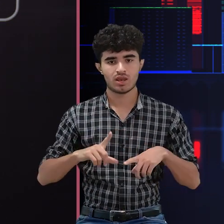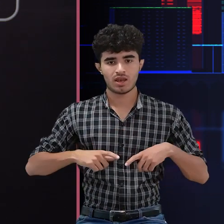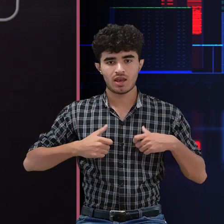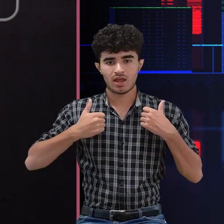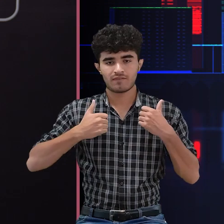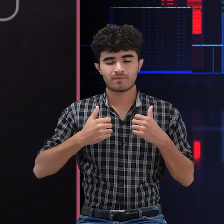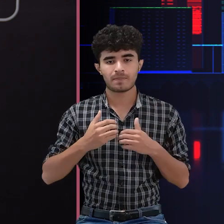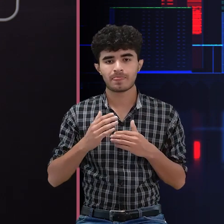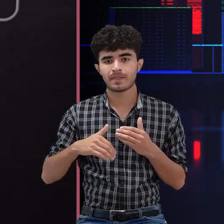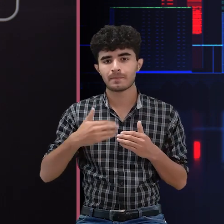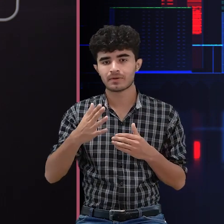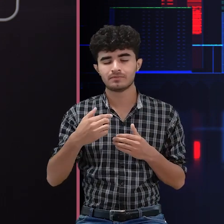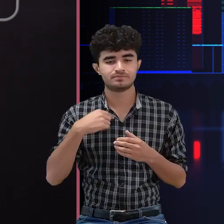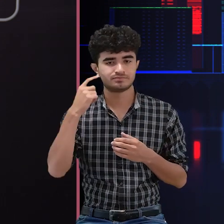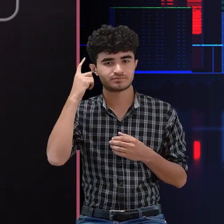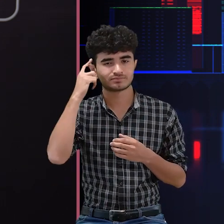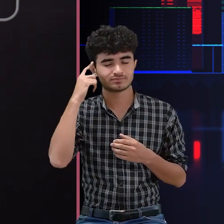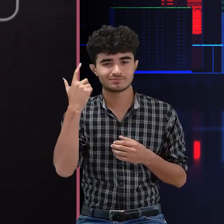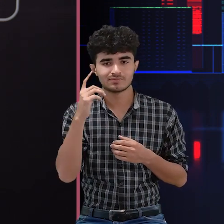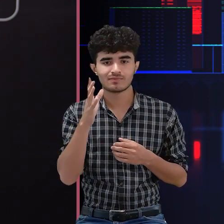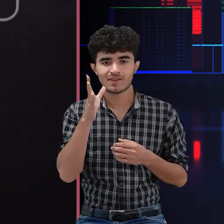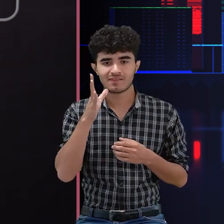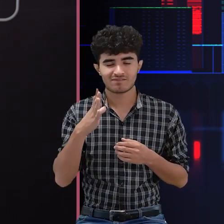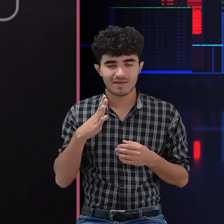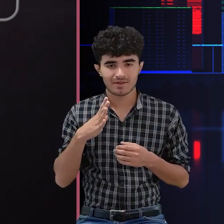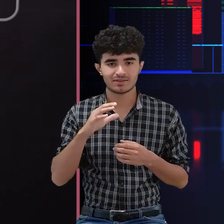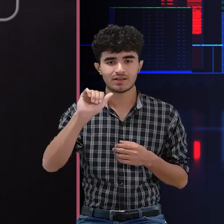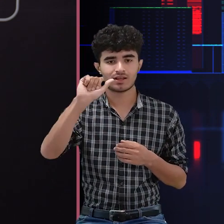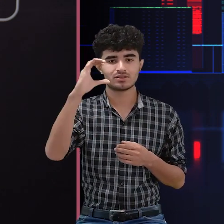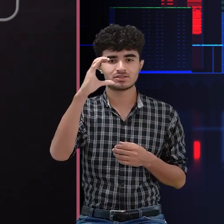वो बहुत मेरा ख़्याल है काफ़ी मुश्किल ज़माना था